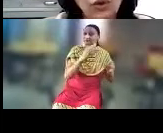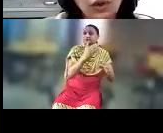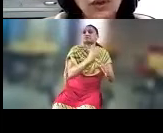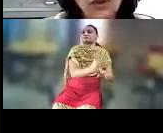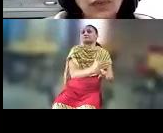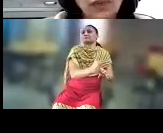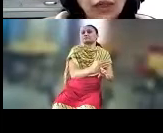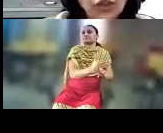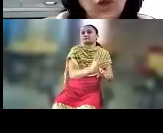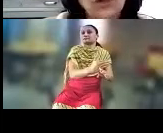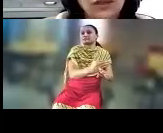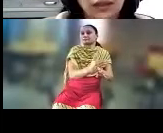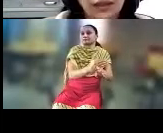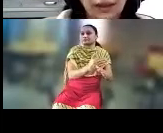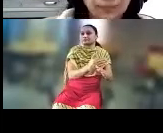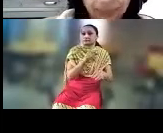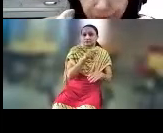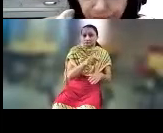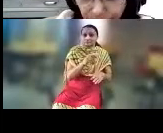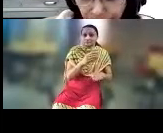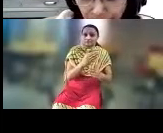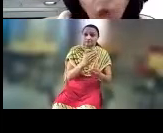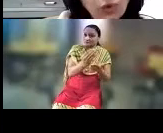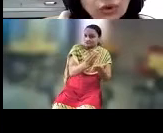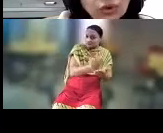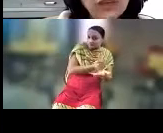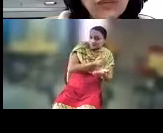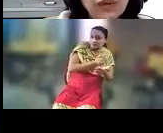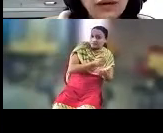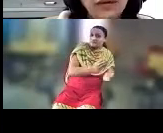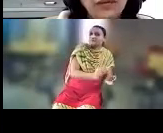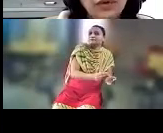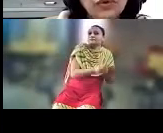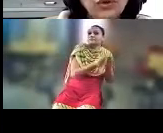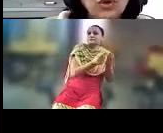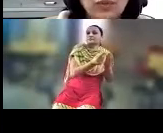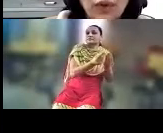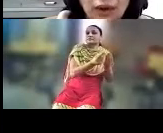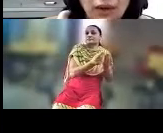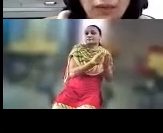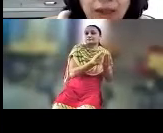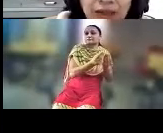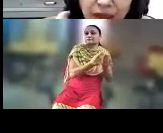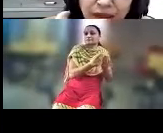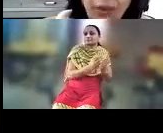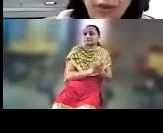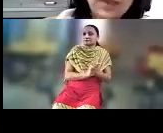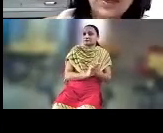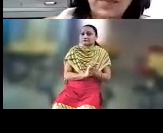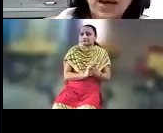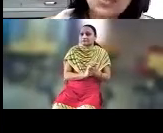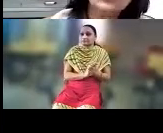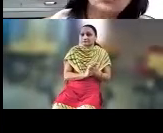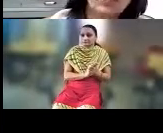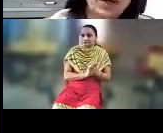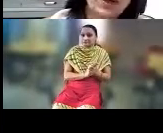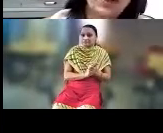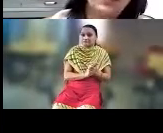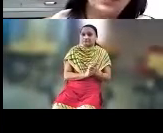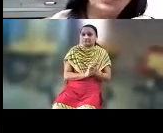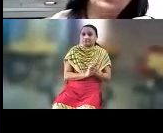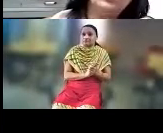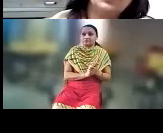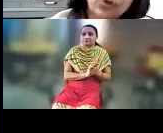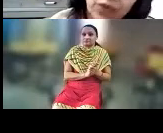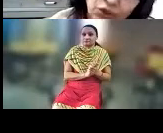को इंश्योर कर सकें। और उससे फिर उसको जब हम इन कैपेसिटीज को बिल्ड